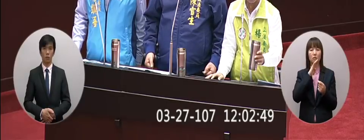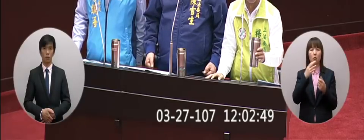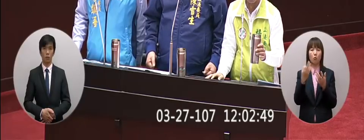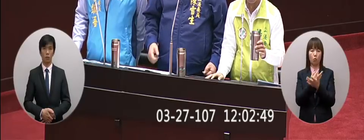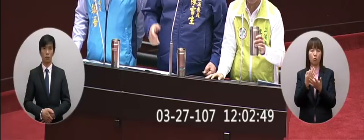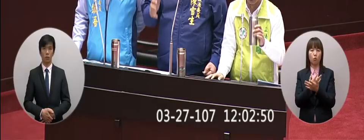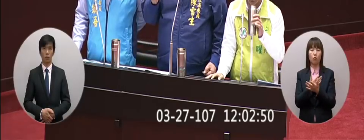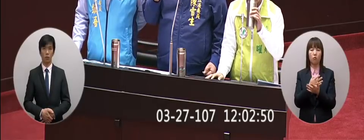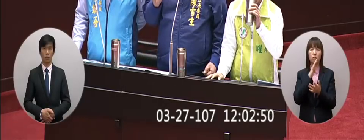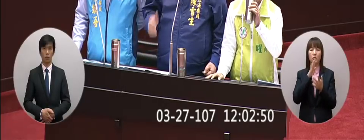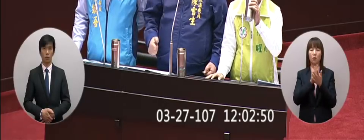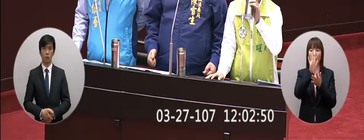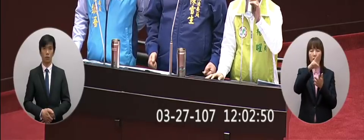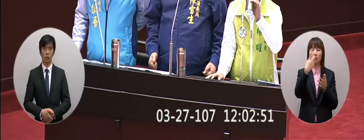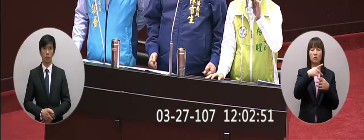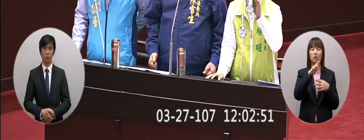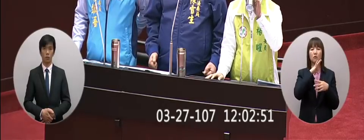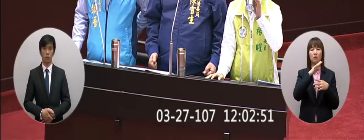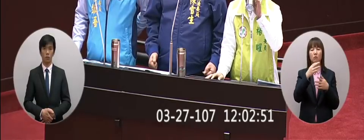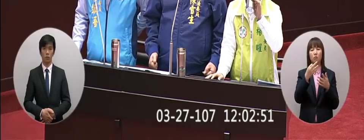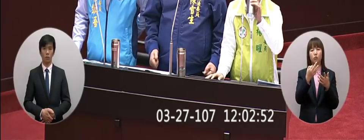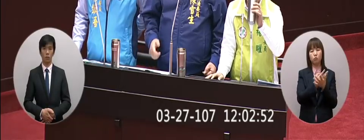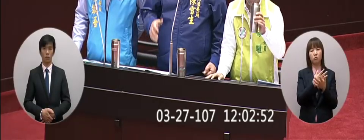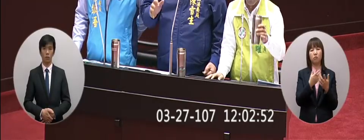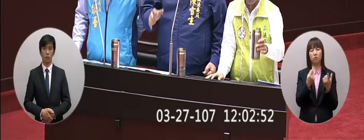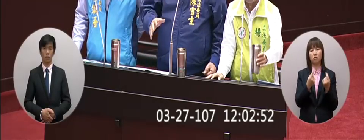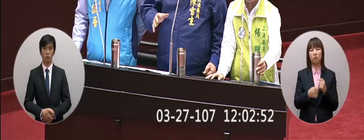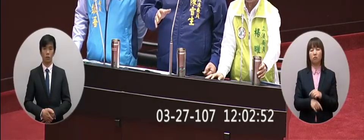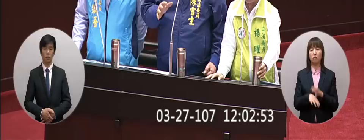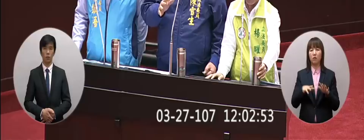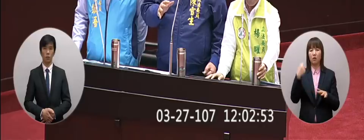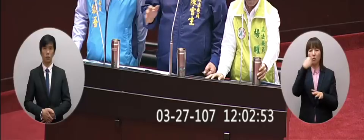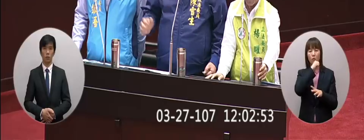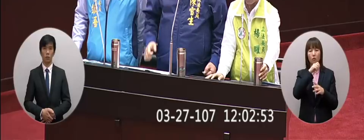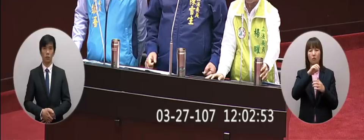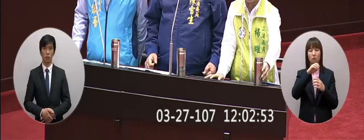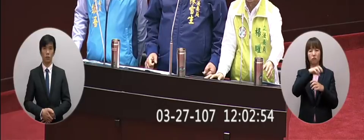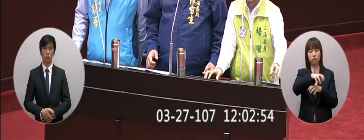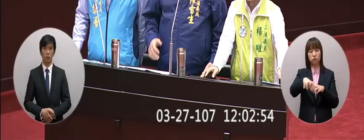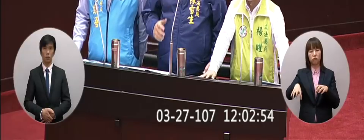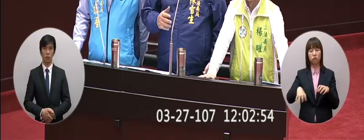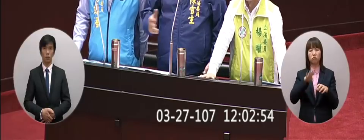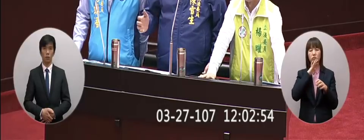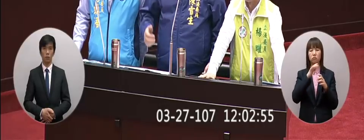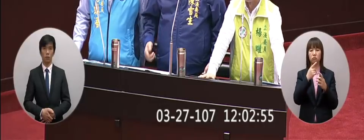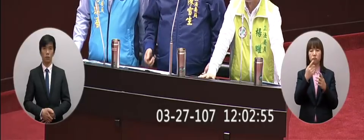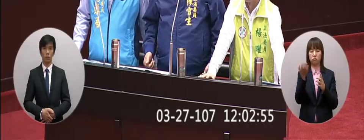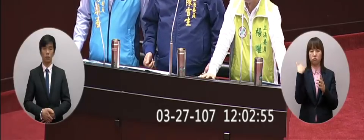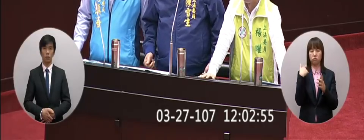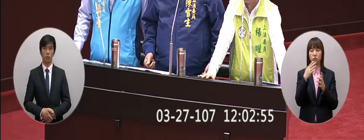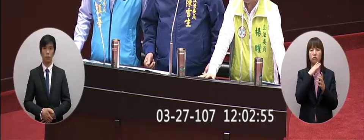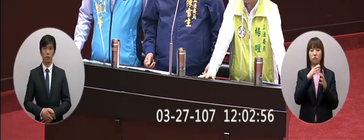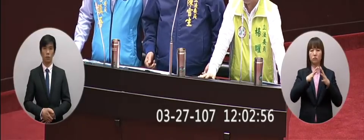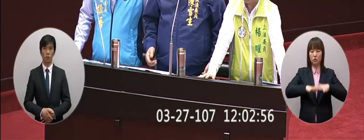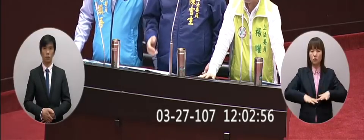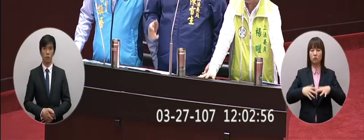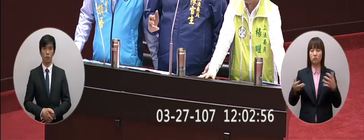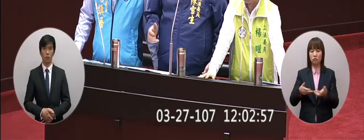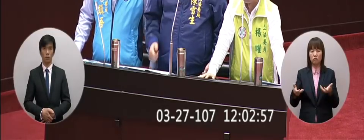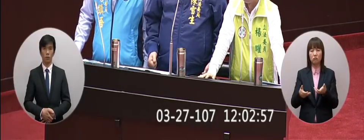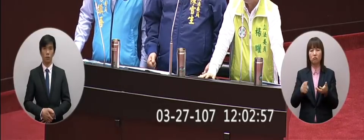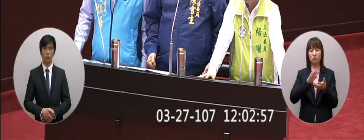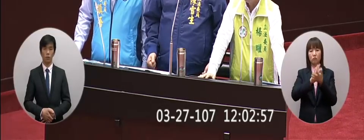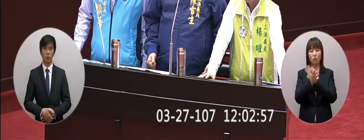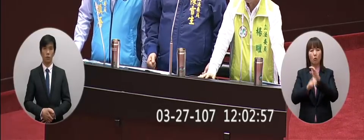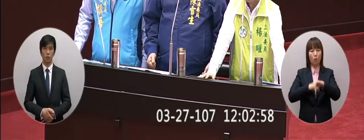就不足了，后天在失调，哈。所以台湾省各县市啊。在之前的一些基础建设都